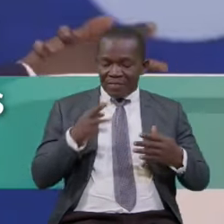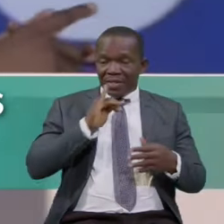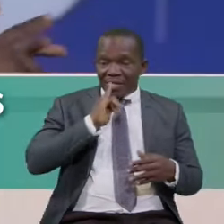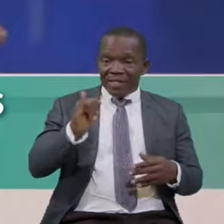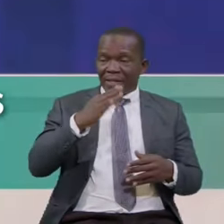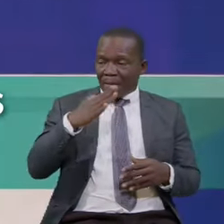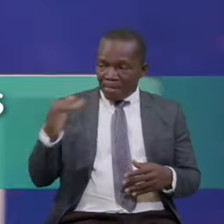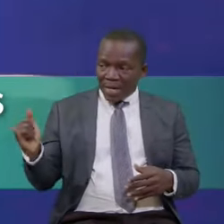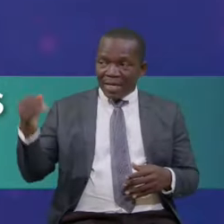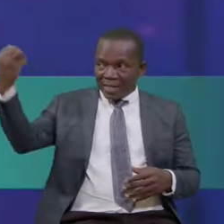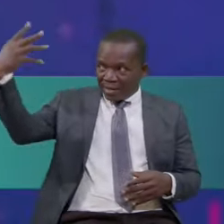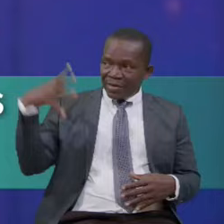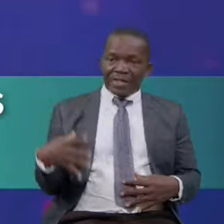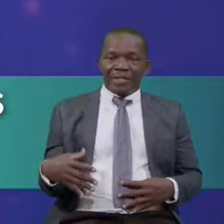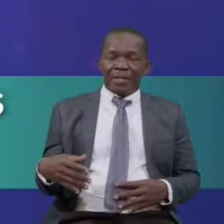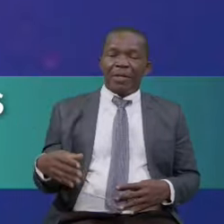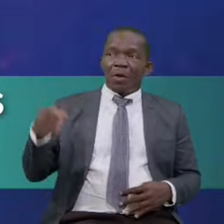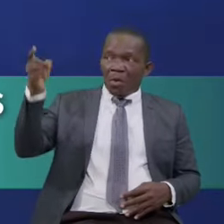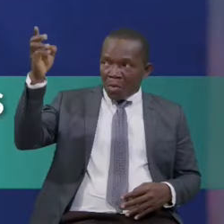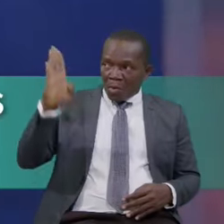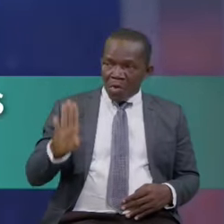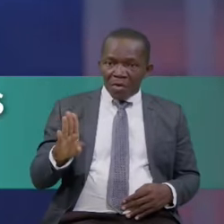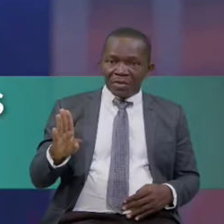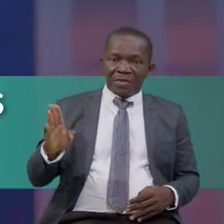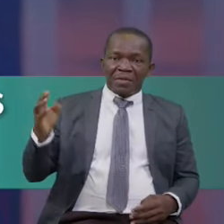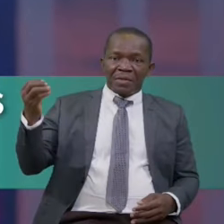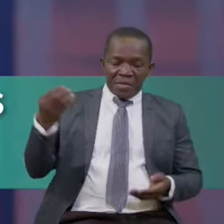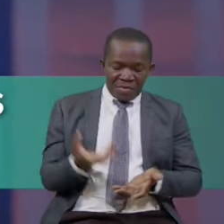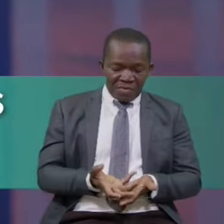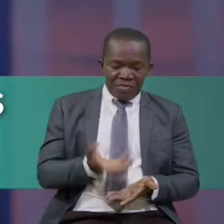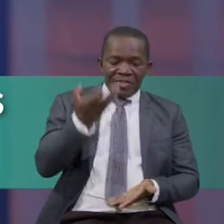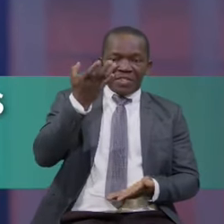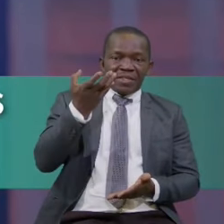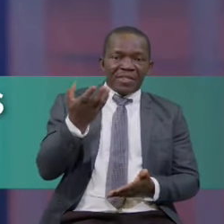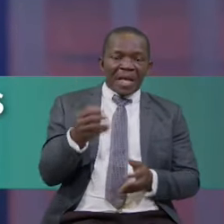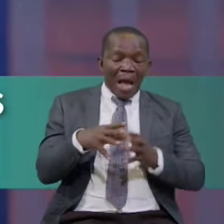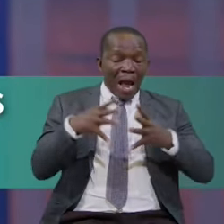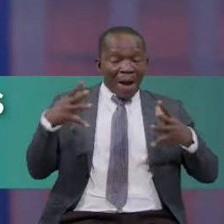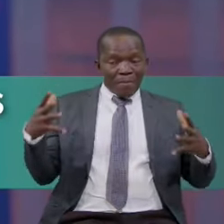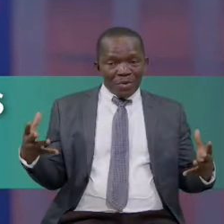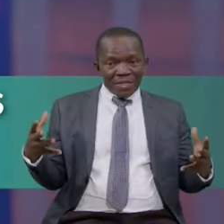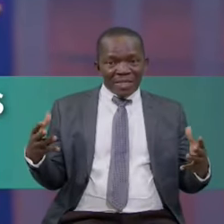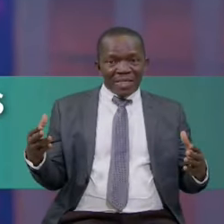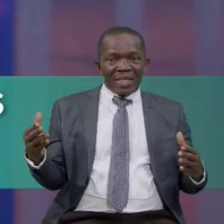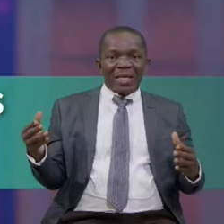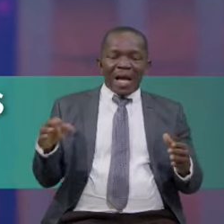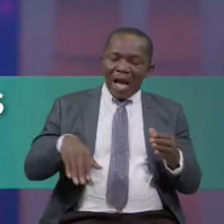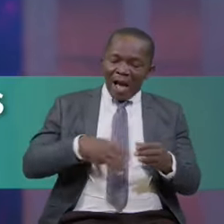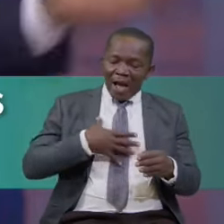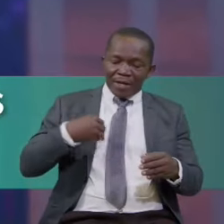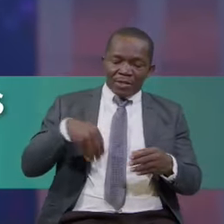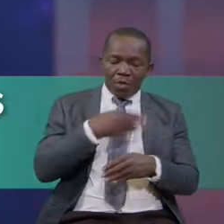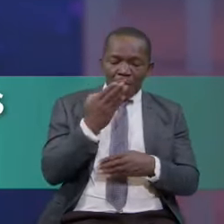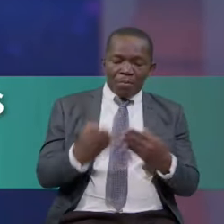Dieu les richesses de Dieu abondantes et complètes